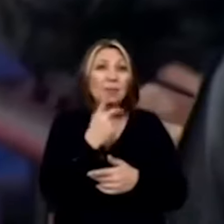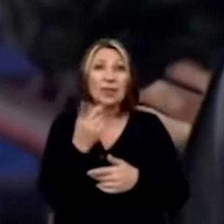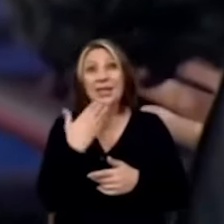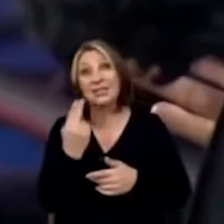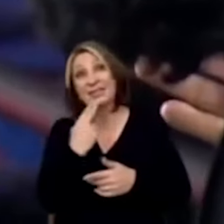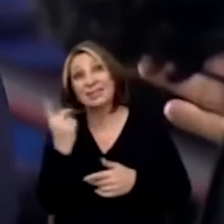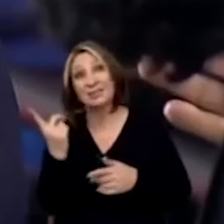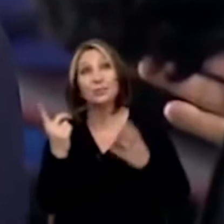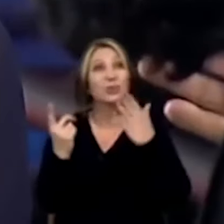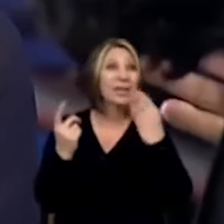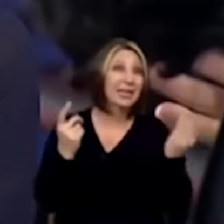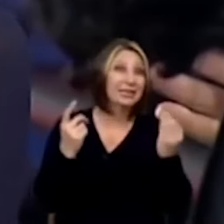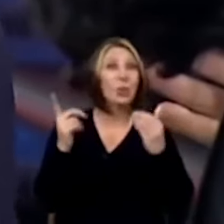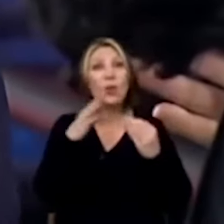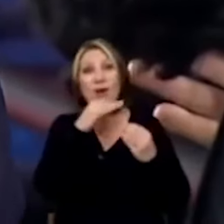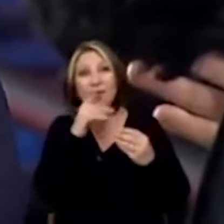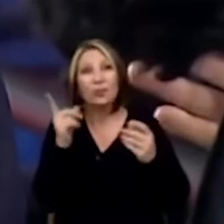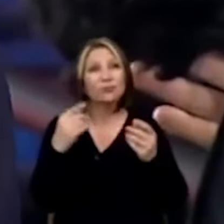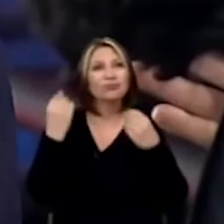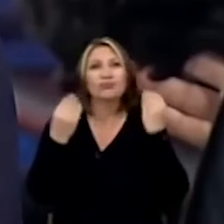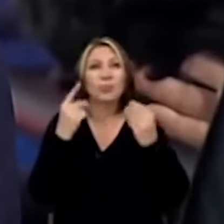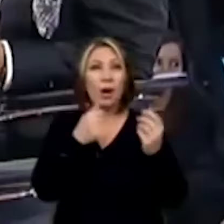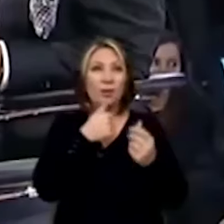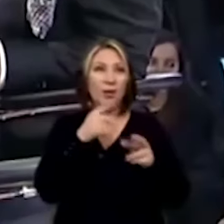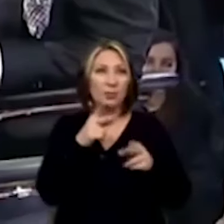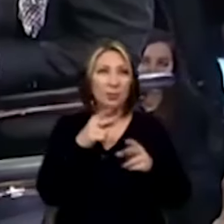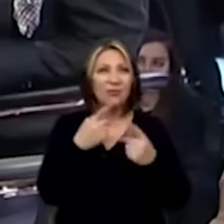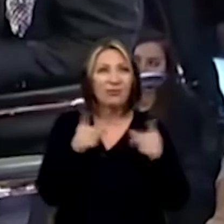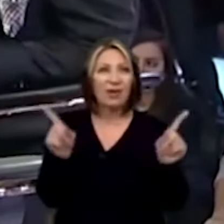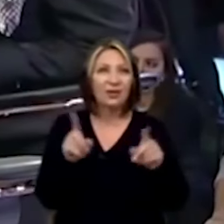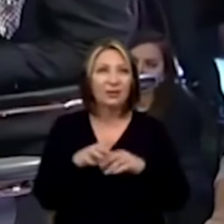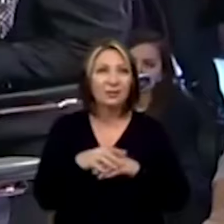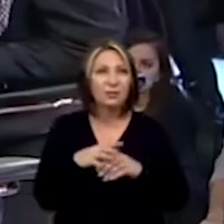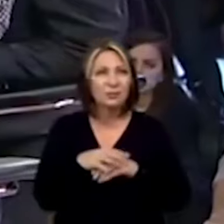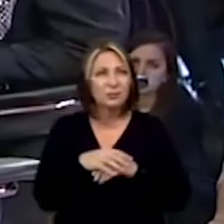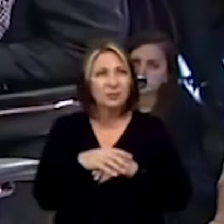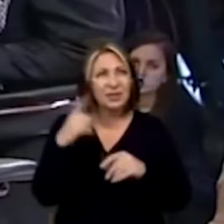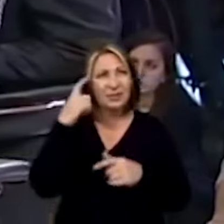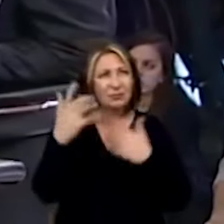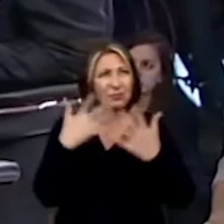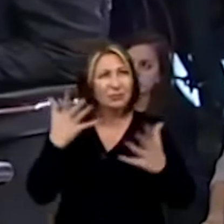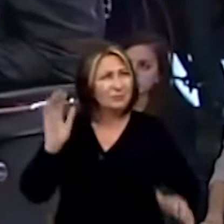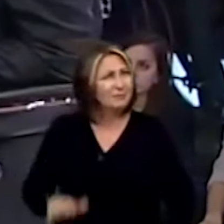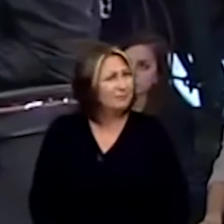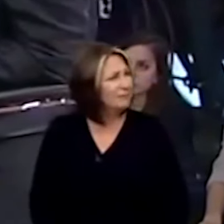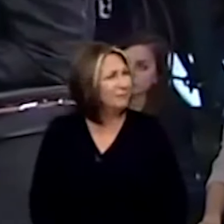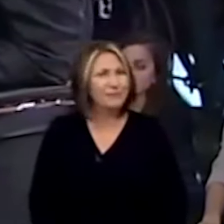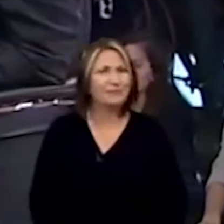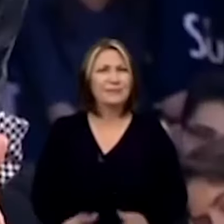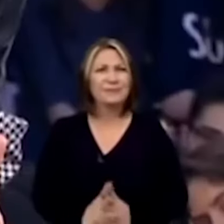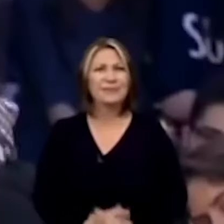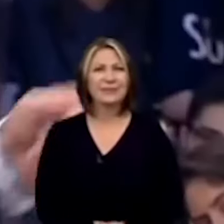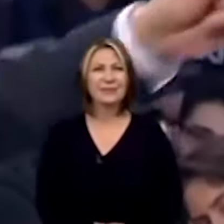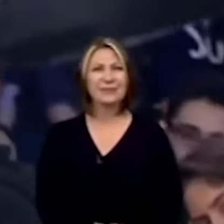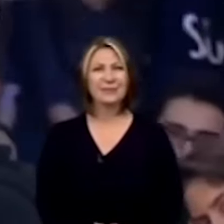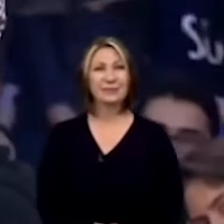kız. O yaşlı, bu genç, o kokoş, bu erkeksi. Çok acayip. Kafam çok karışık benim. Ya. Evet yani. Hakikaten